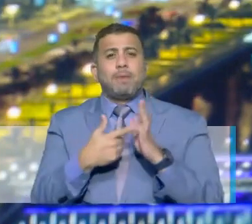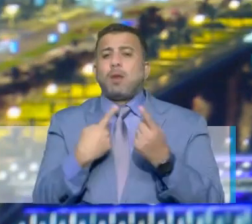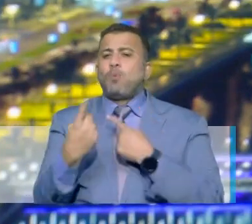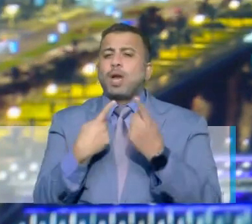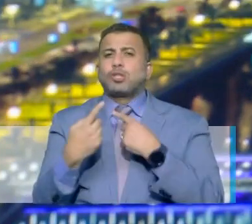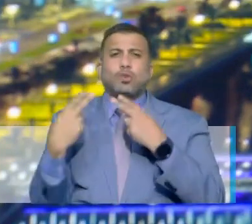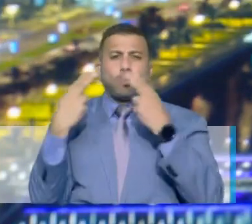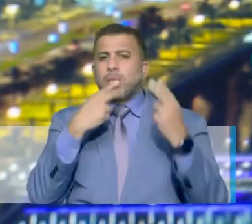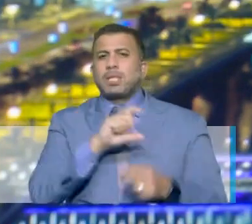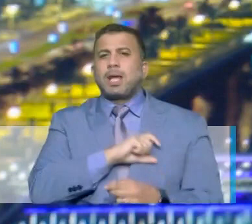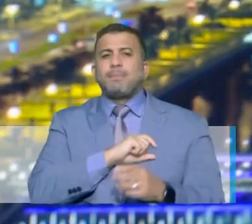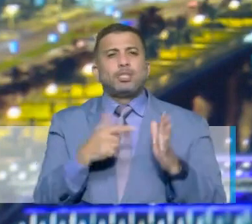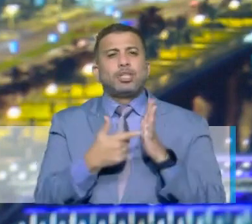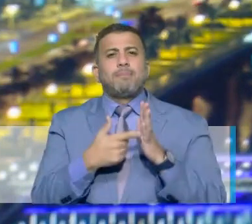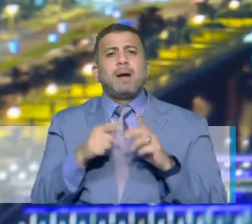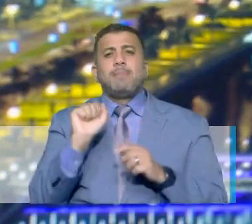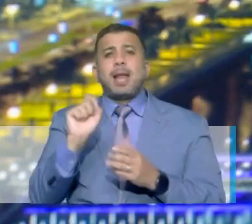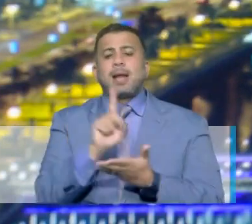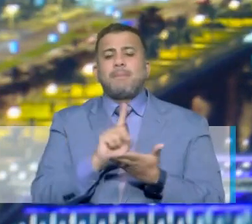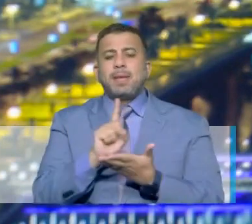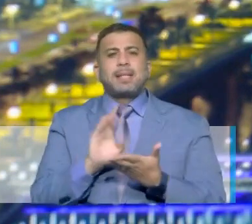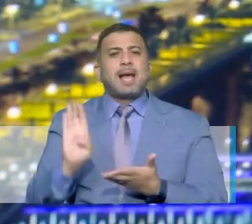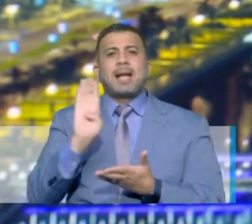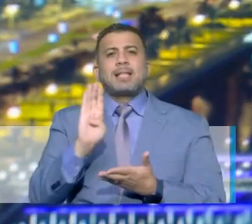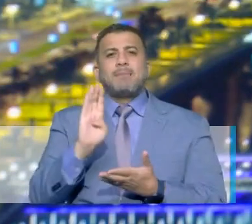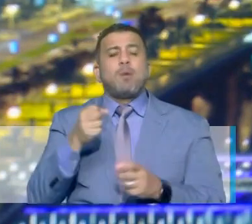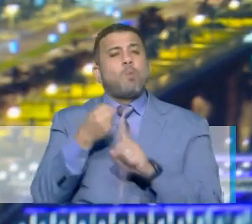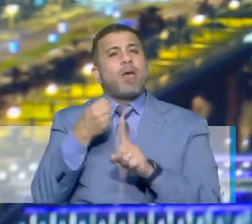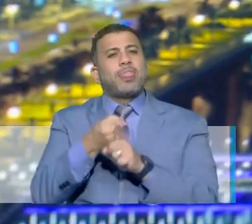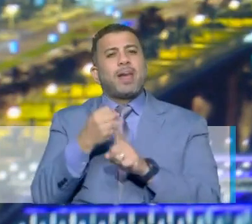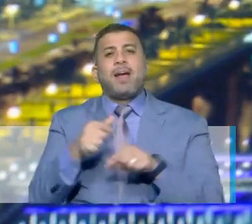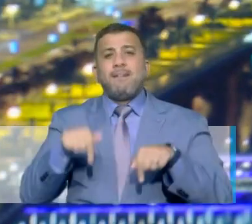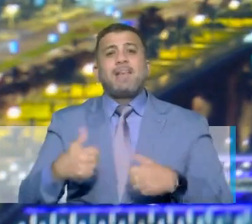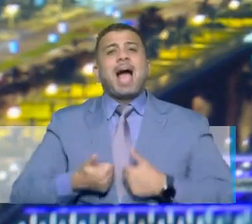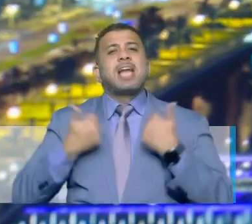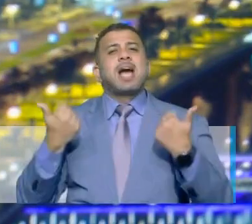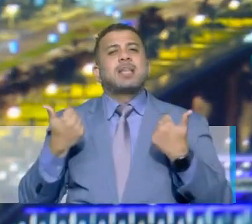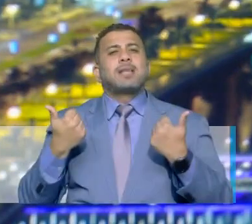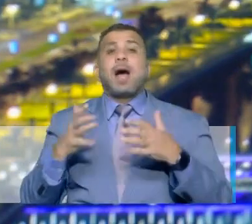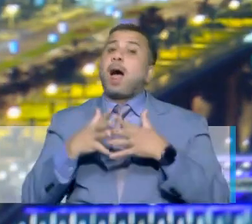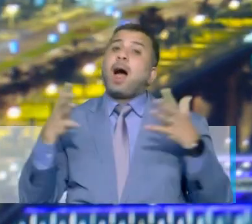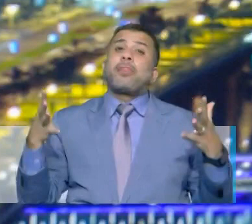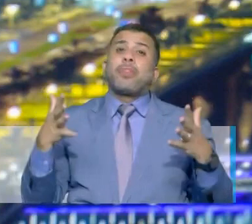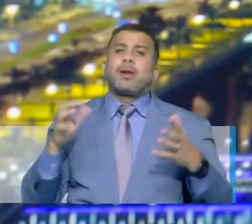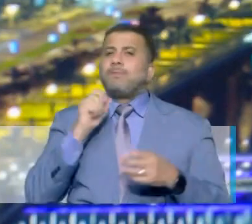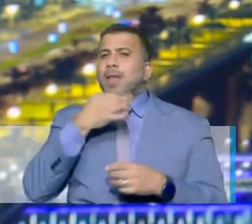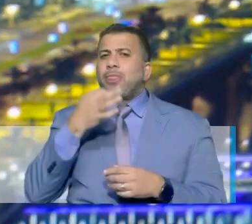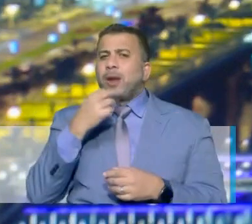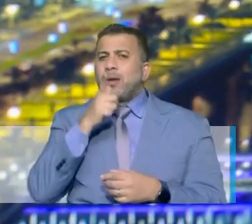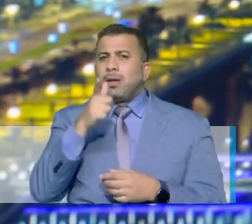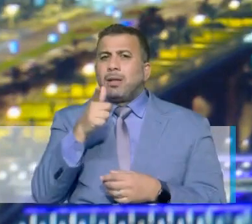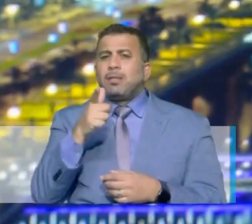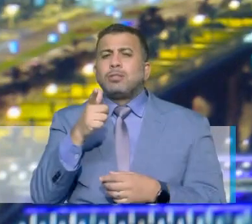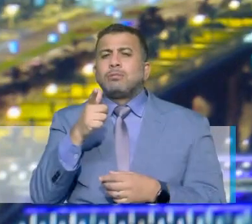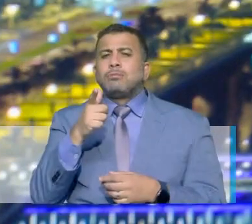لمناقشه رؤيه طلبه الجامعه من اجل بيئه اكاديميه مؤثره وحياه جامعيه اكثر